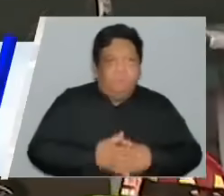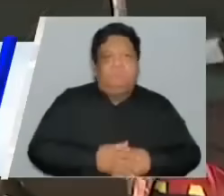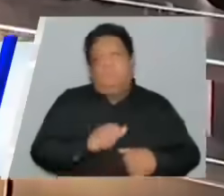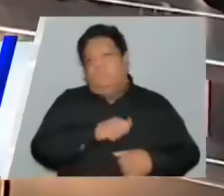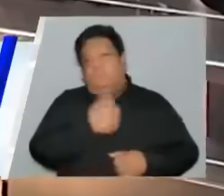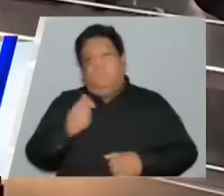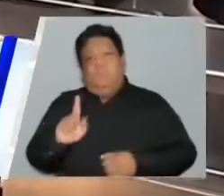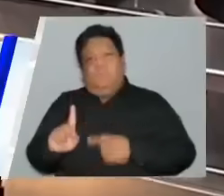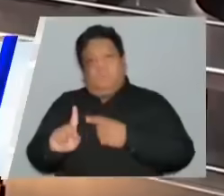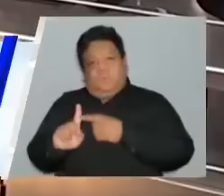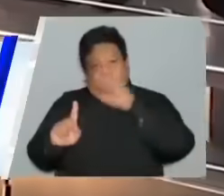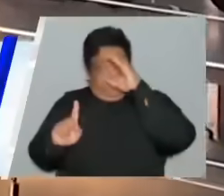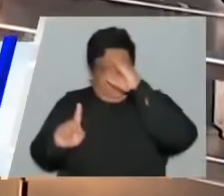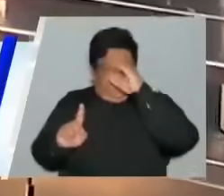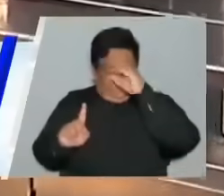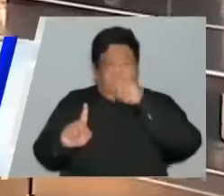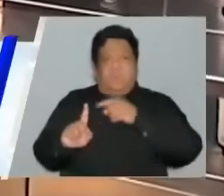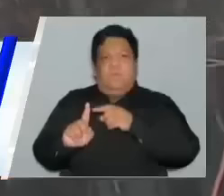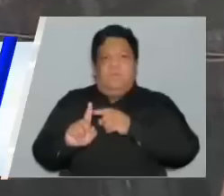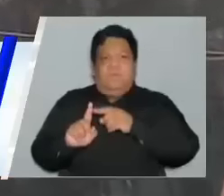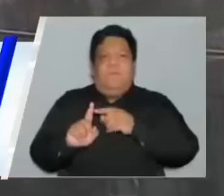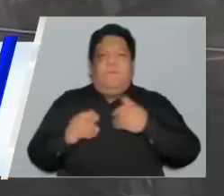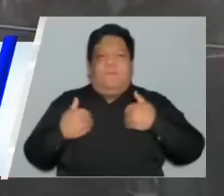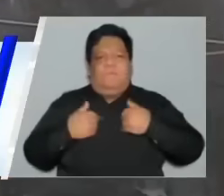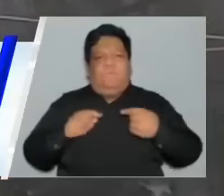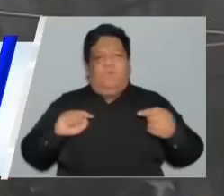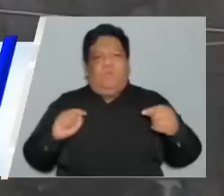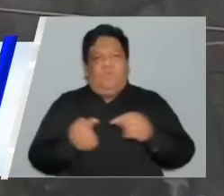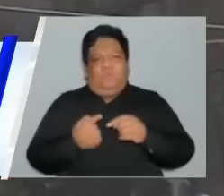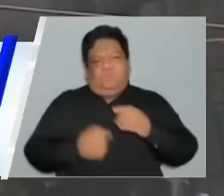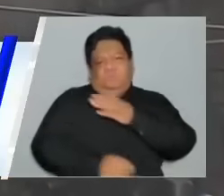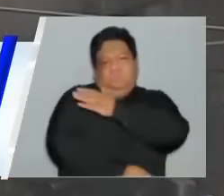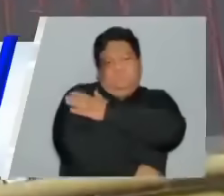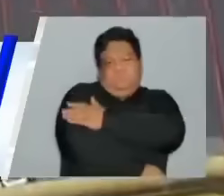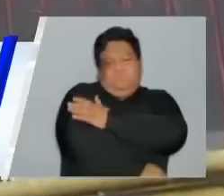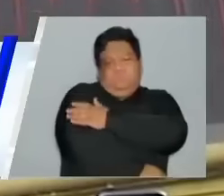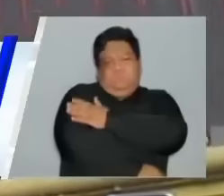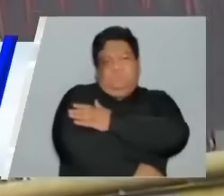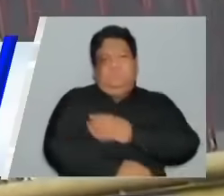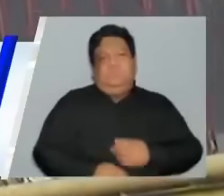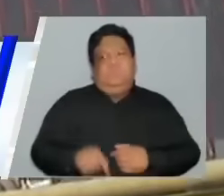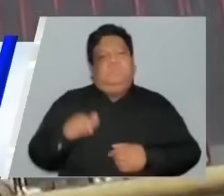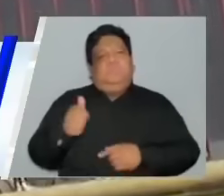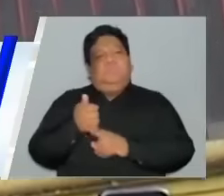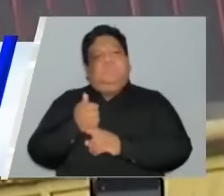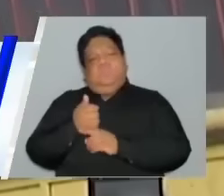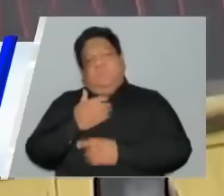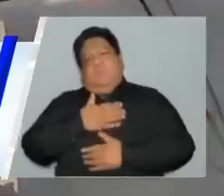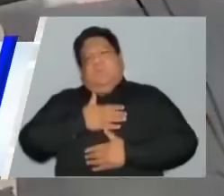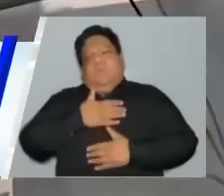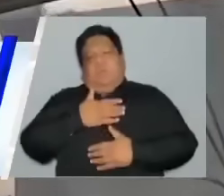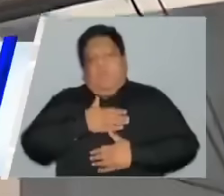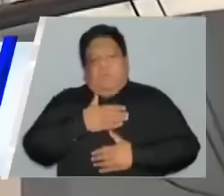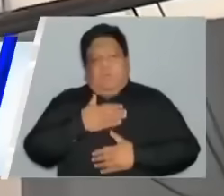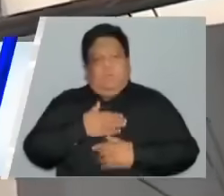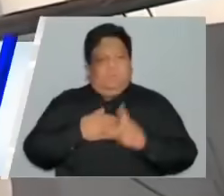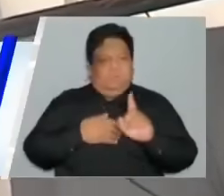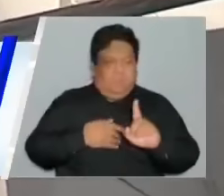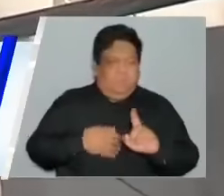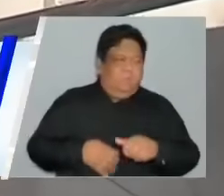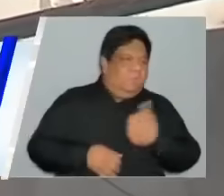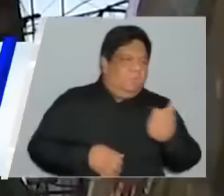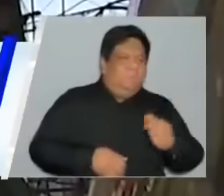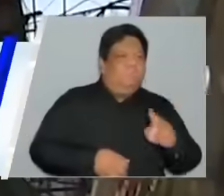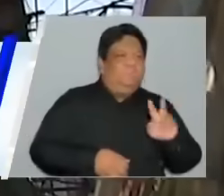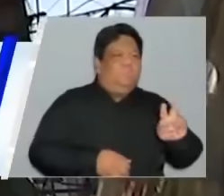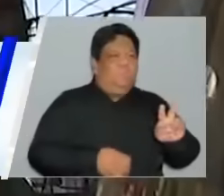ang naiulat na nagtamo ng sugat sa kanang braso. Isa ang nahirapang huminga at dalawa ang nakaramdam ng pagkabalisa dahil